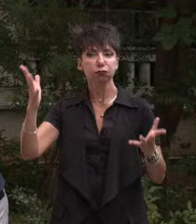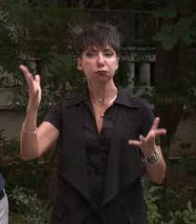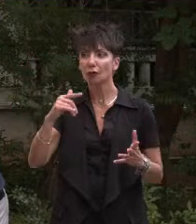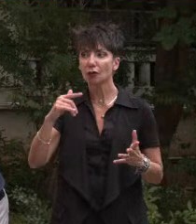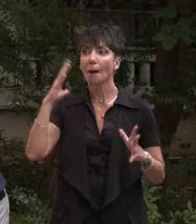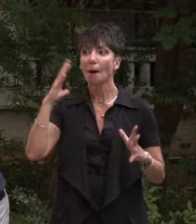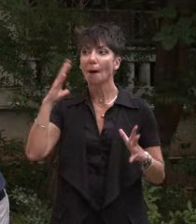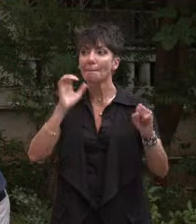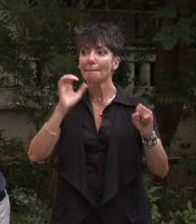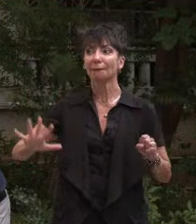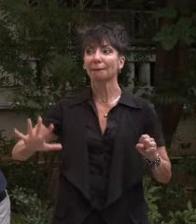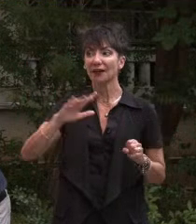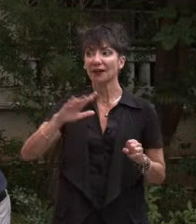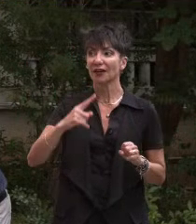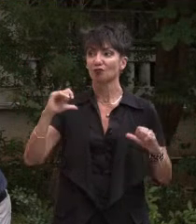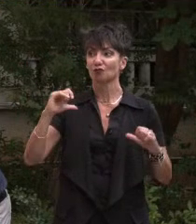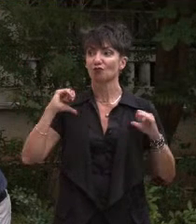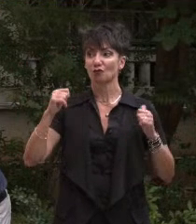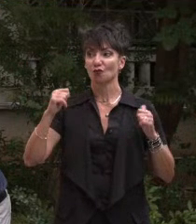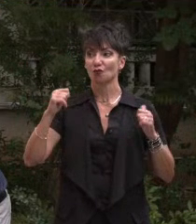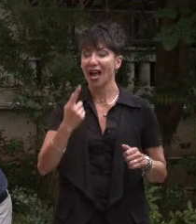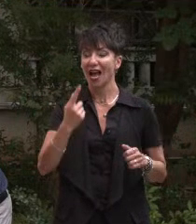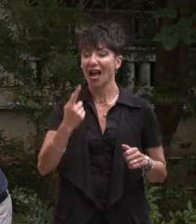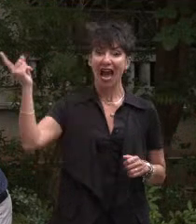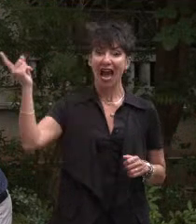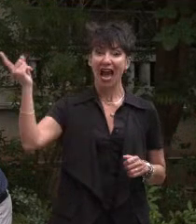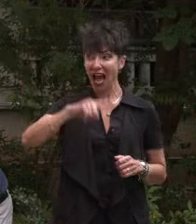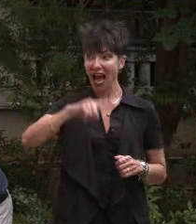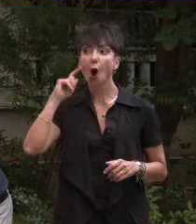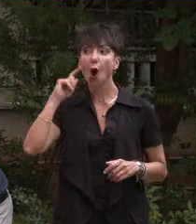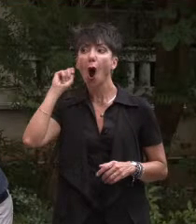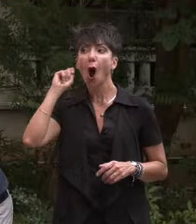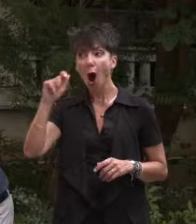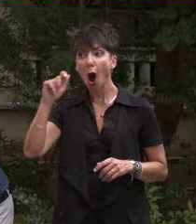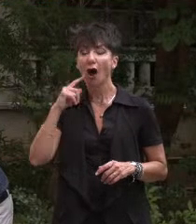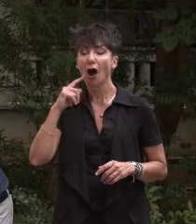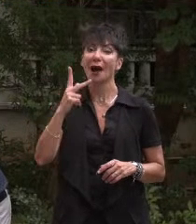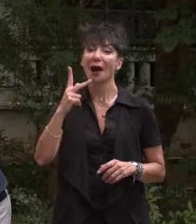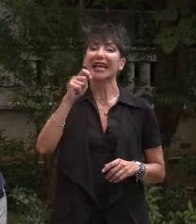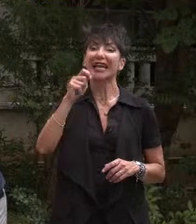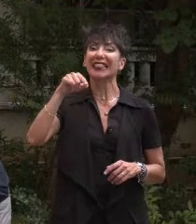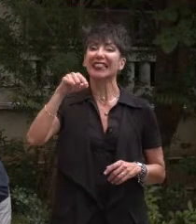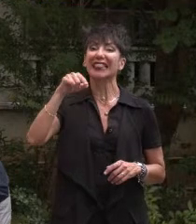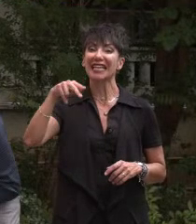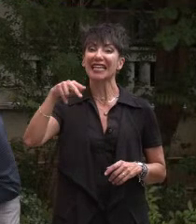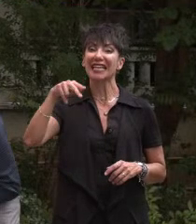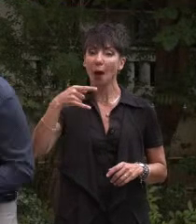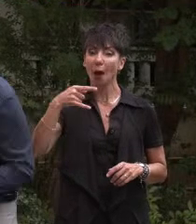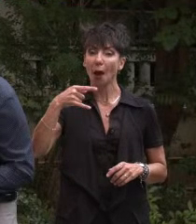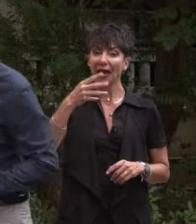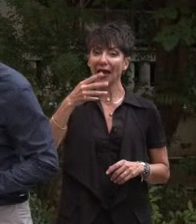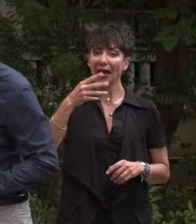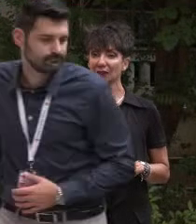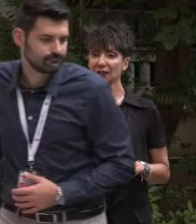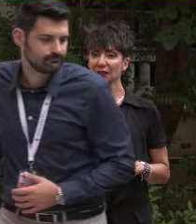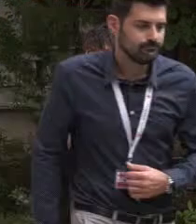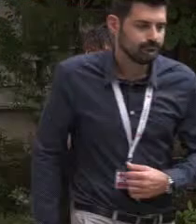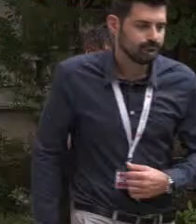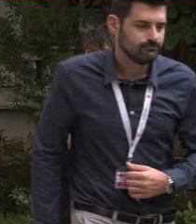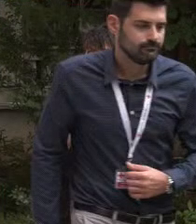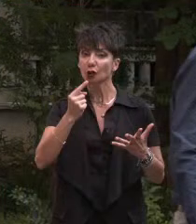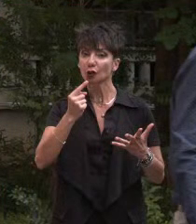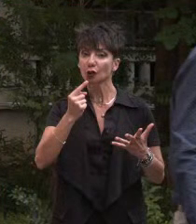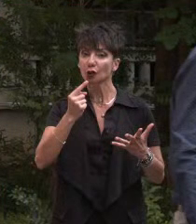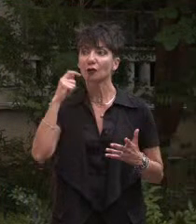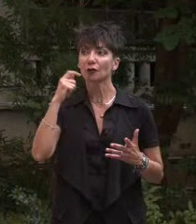ο Περιφερειάρχης είχε την πρωτοβουλία αύριο να ονομαστεί Κατίνα Παξινού με μια μεγάλη εκδήλωση. 8.30 ώρα θα είναι η εκδήλωση,